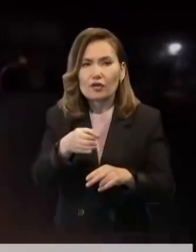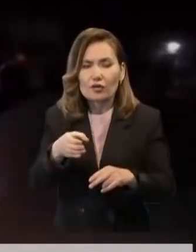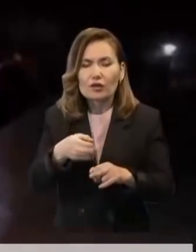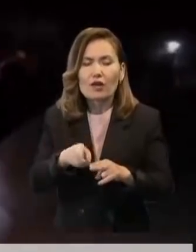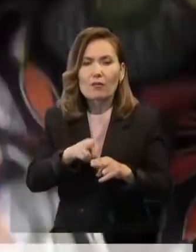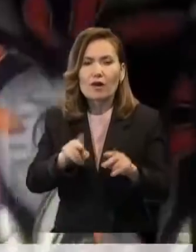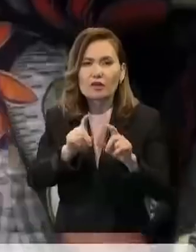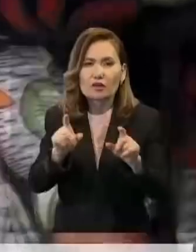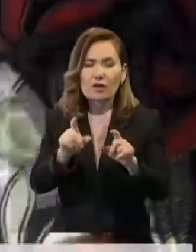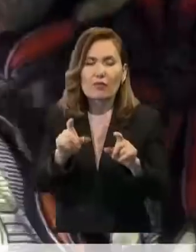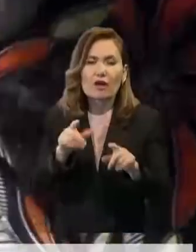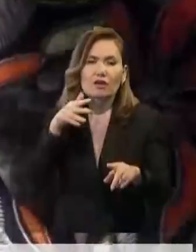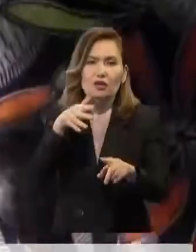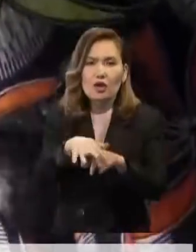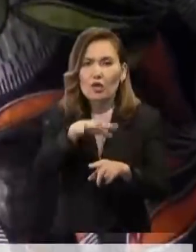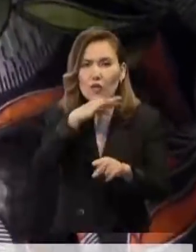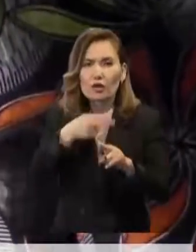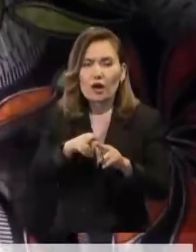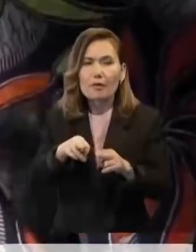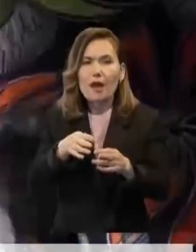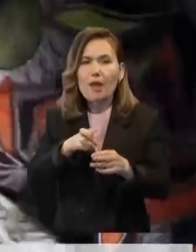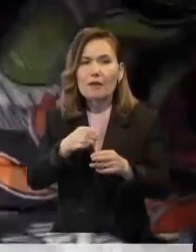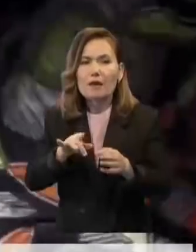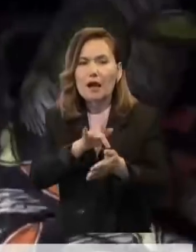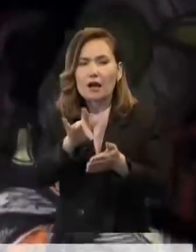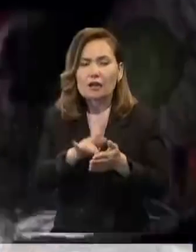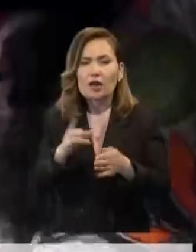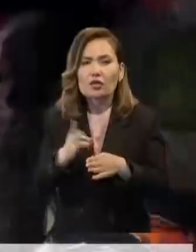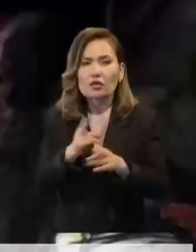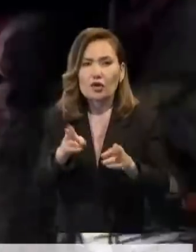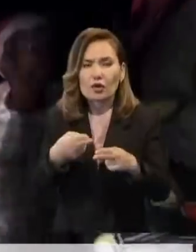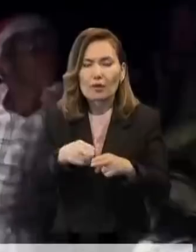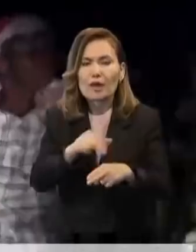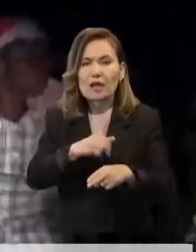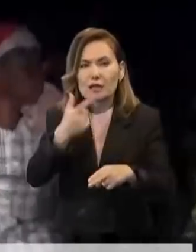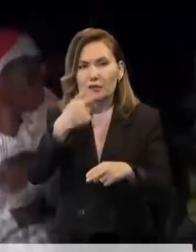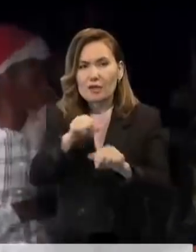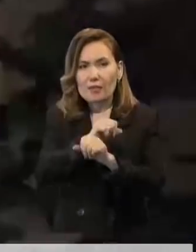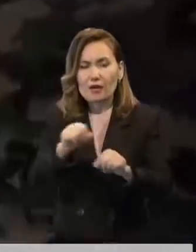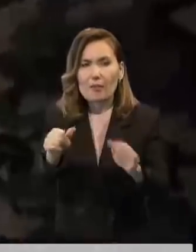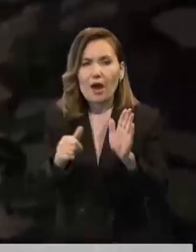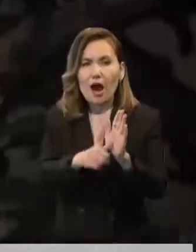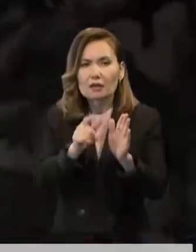жиілеген. Соңғы рет Рождество қарсаңында Бенни қаласындағы түнгі клубта жанкешті жарылыс ұйымдастырып,